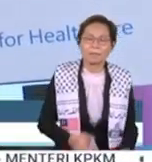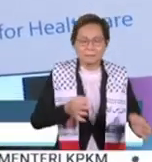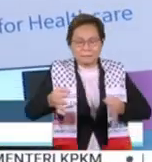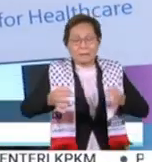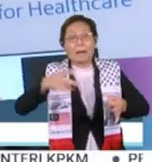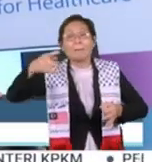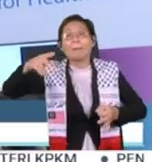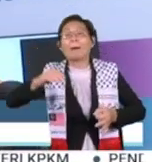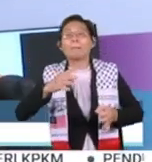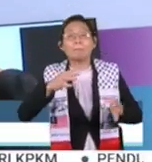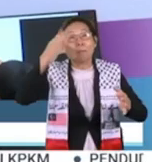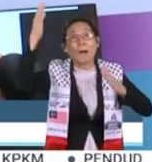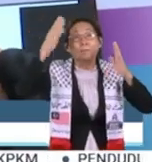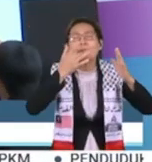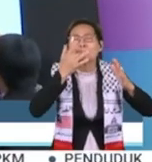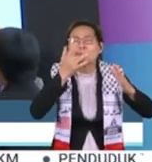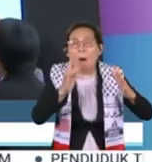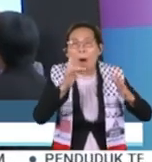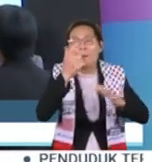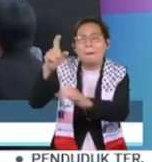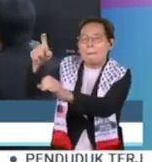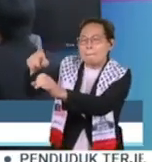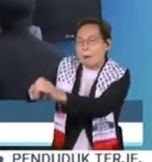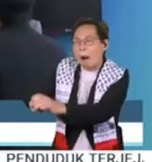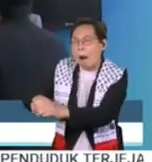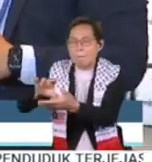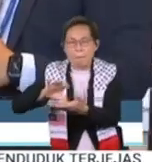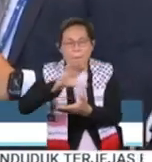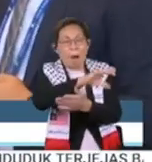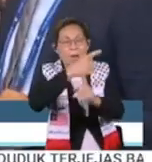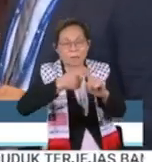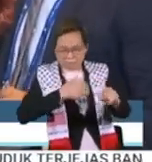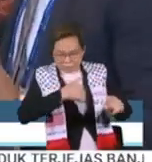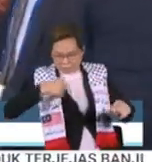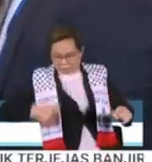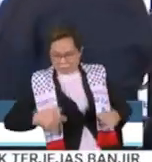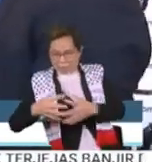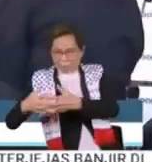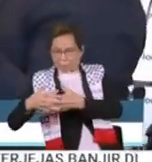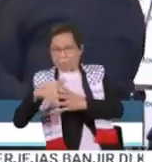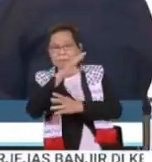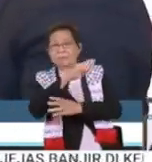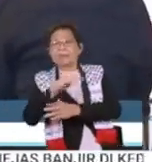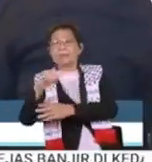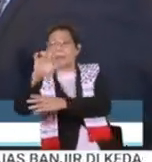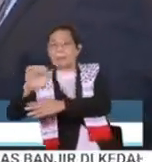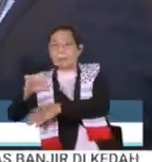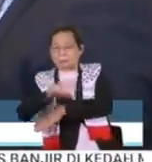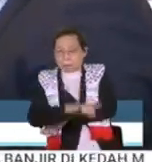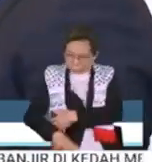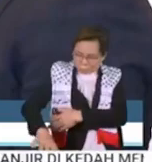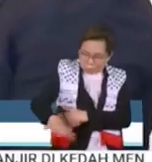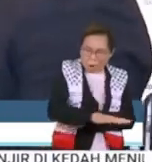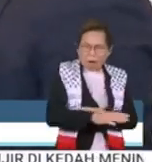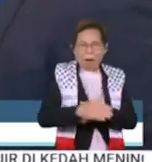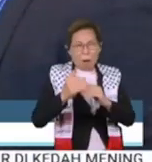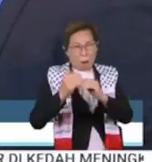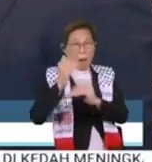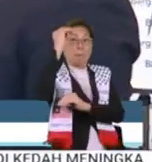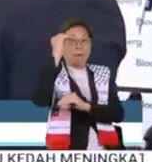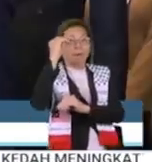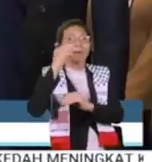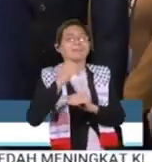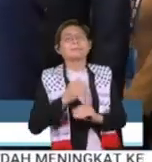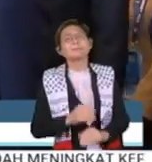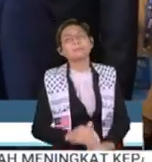Jelas beliau, Malaysia amat bertuah kerana telah berjaya menarik pelaburan dari China, Amerika Syarikat dan Eropah serta dari rantau ini yang melebihi jangkaan.